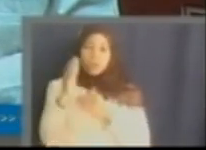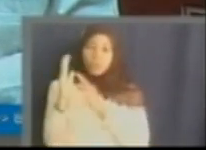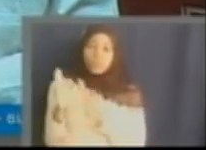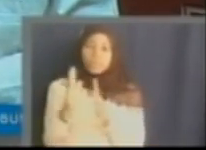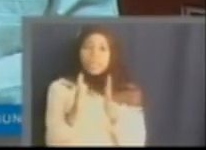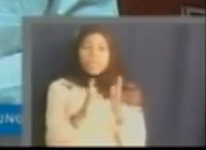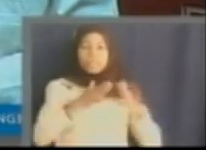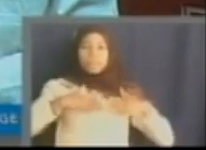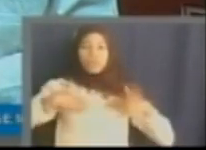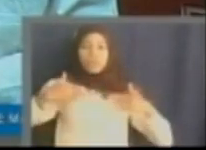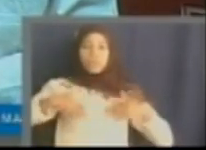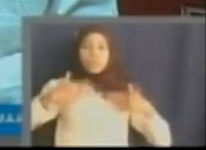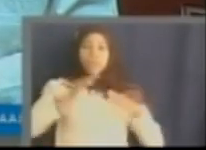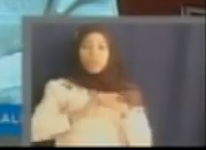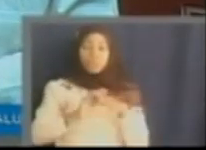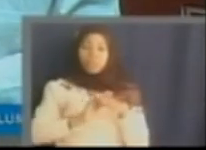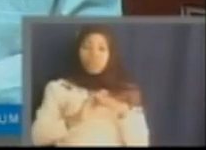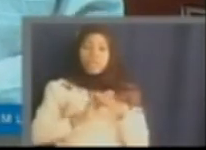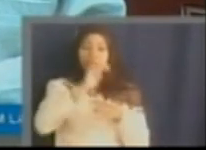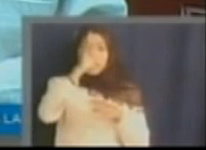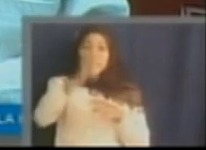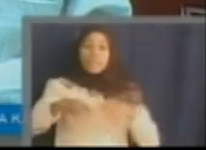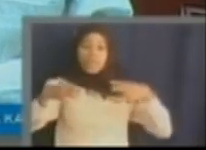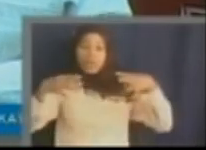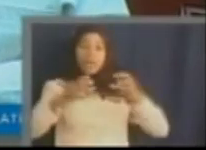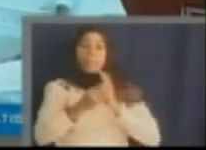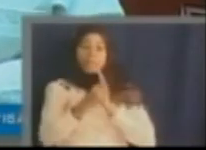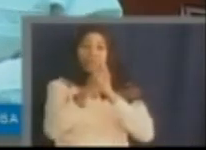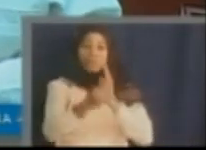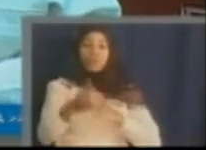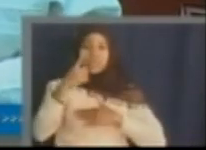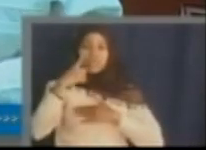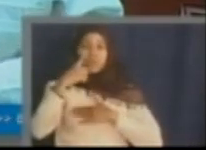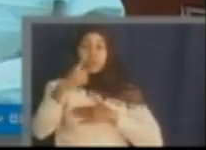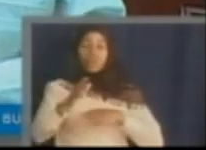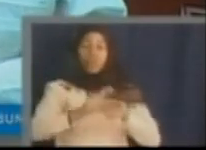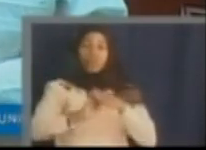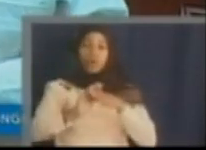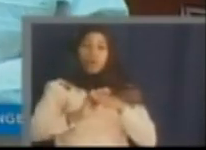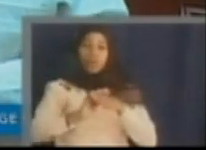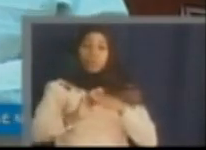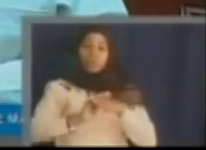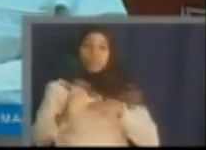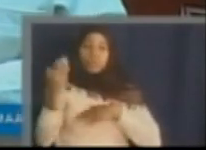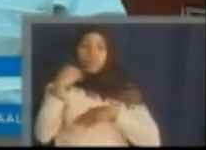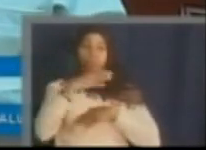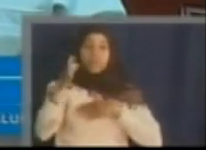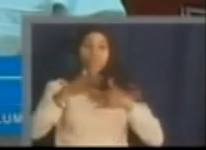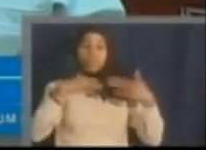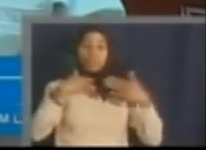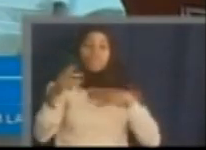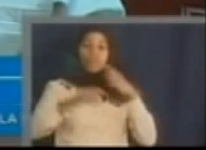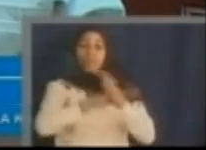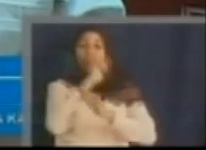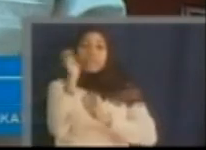ya uongozi itaona kuwa kuna umuhimu wa kufanyia marekebisho ya kanuni yoyote ni kwa mwenyekiti wa kamati ya